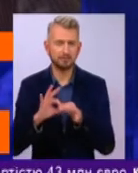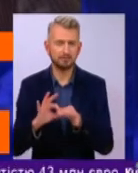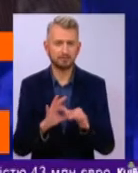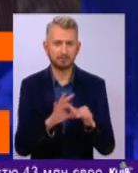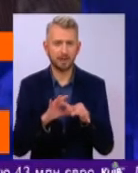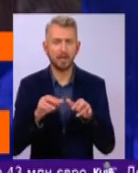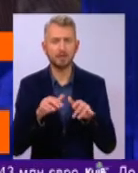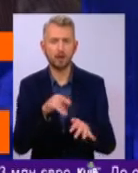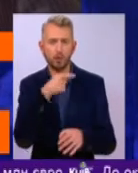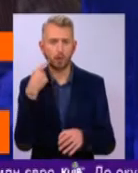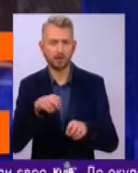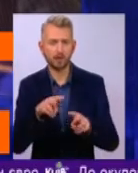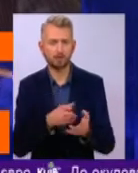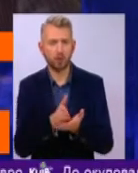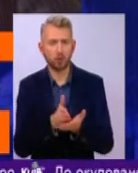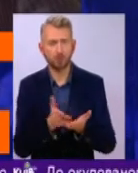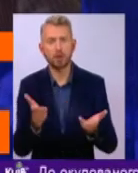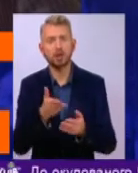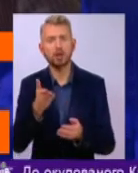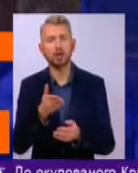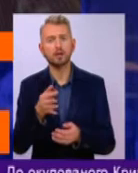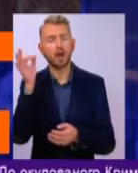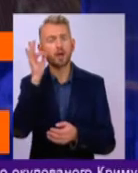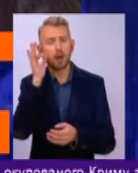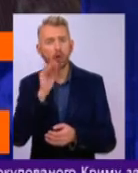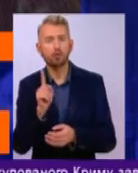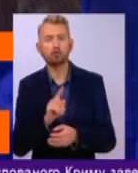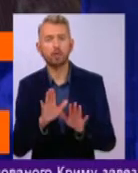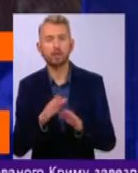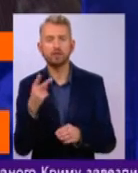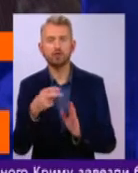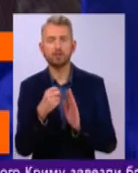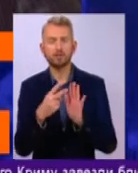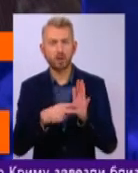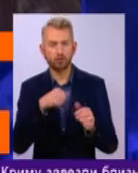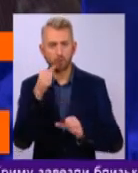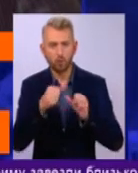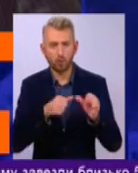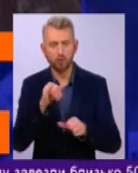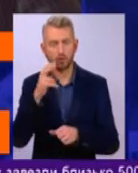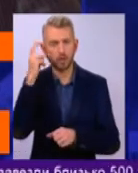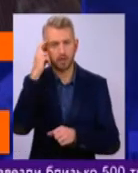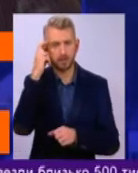ланцюжки діяльності російських спецслужб, які, нагадаю, що тільки в 2017 році в Києві